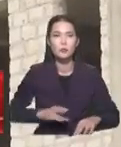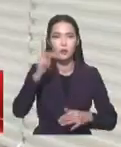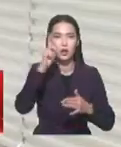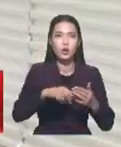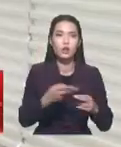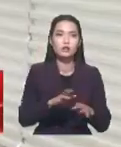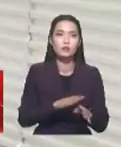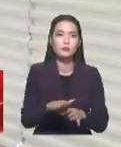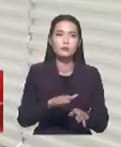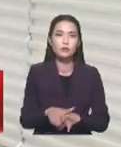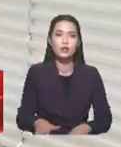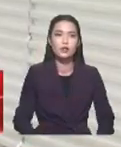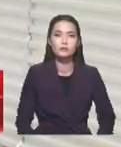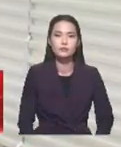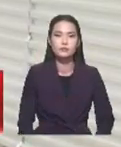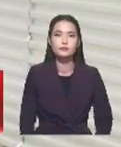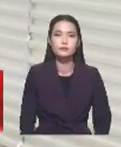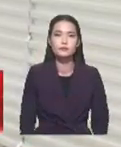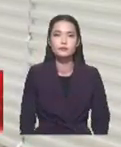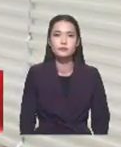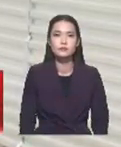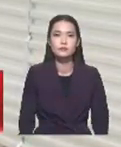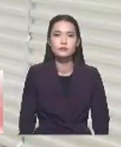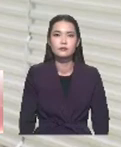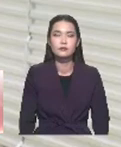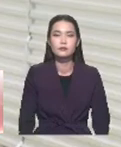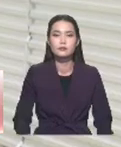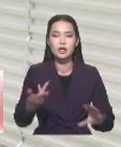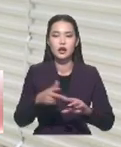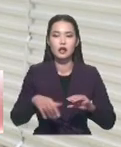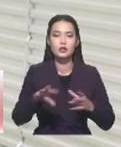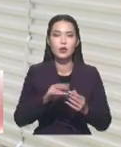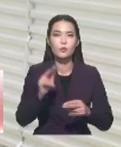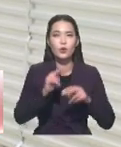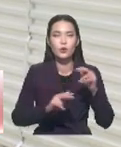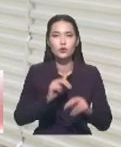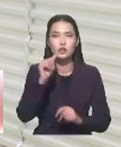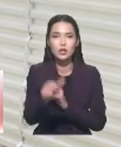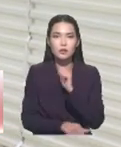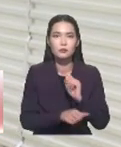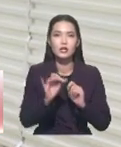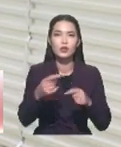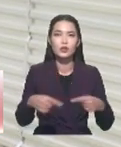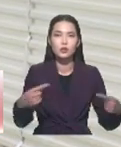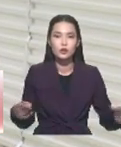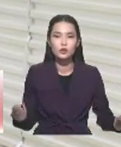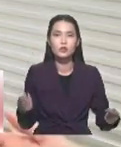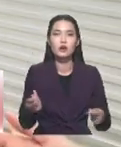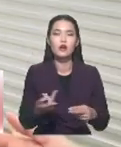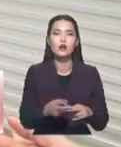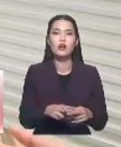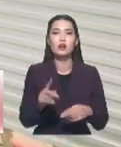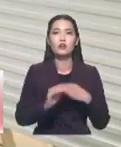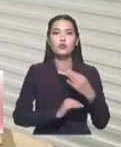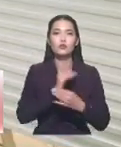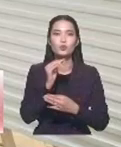лучше. Пандемия и прочее, и повышение цен на стройматериалы и прочие дела. И руководство приняло решение провести,